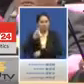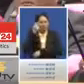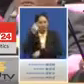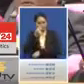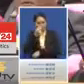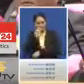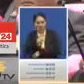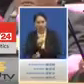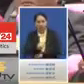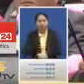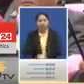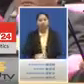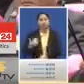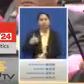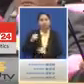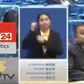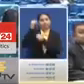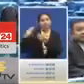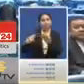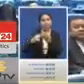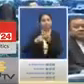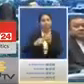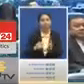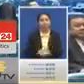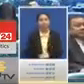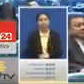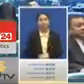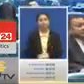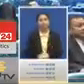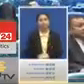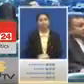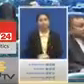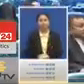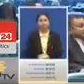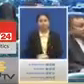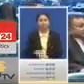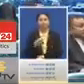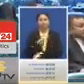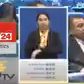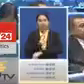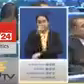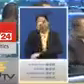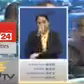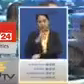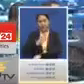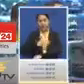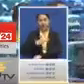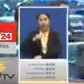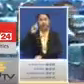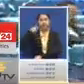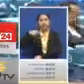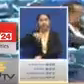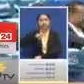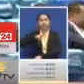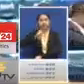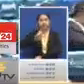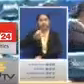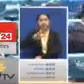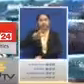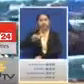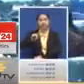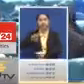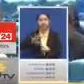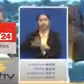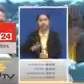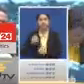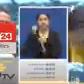มีผู้ทวงอีกแล้วนะครับเชิญท่านปรินาครับ กับเรียนท่านประธานดิฉันนางสาวปรินาไกรคุปนะคะขออนุญาตประท้วงท่